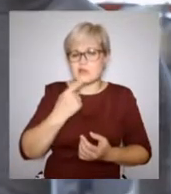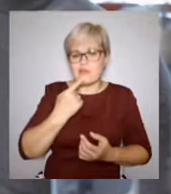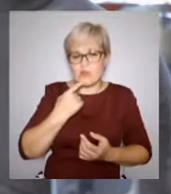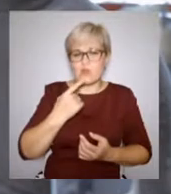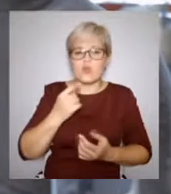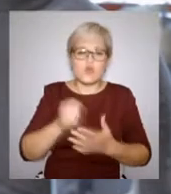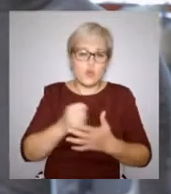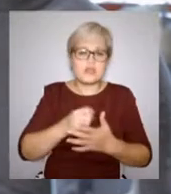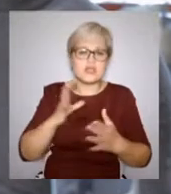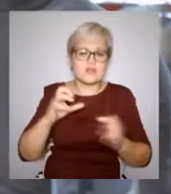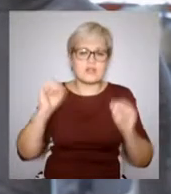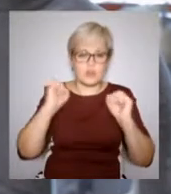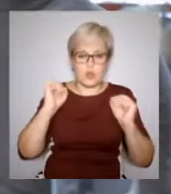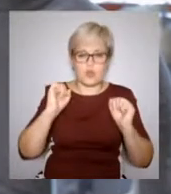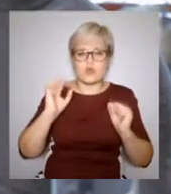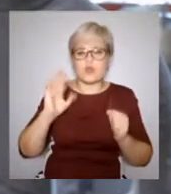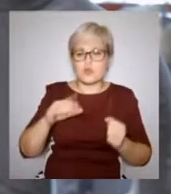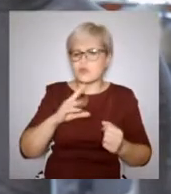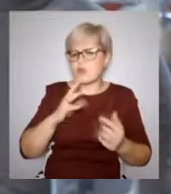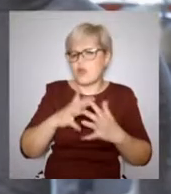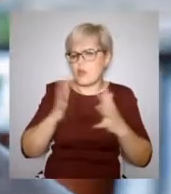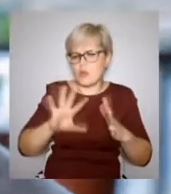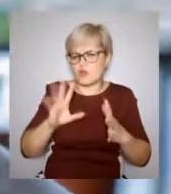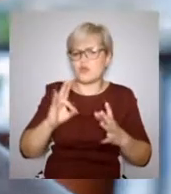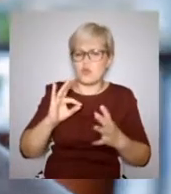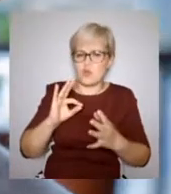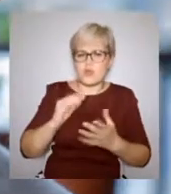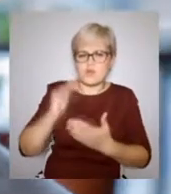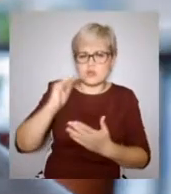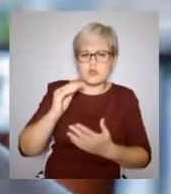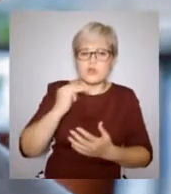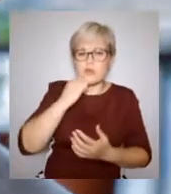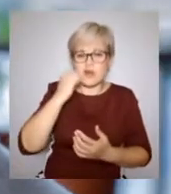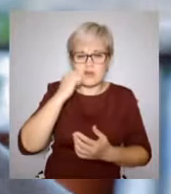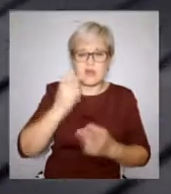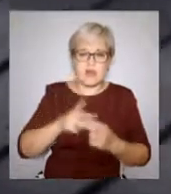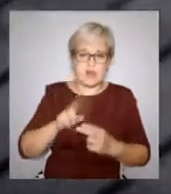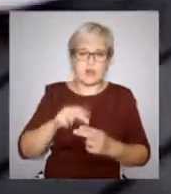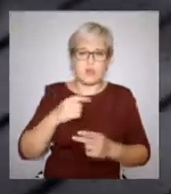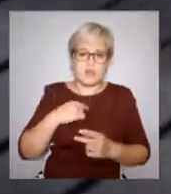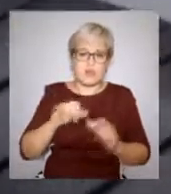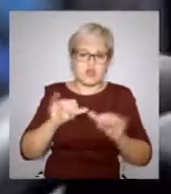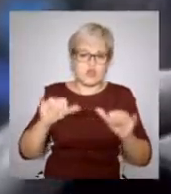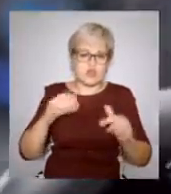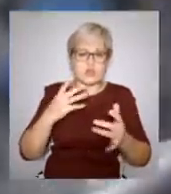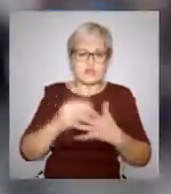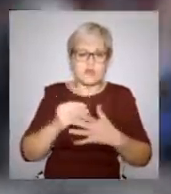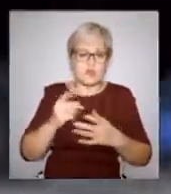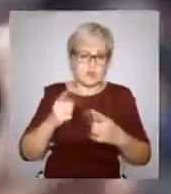то есть это вот та благодаря чему я на еще раз думаю